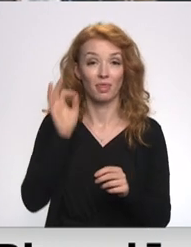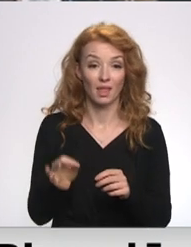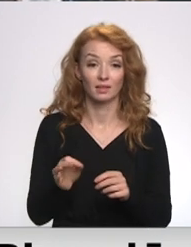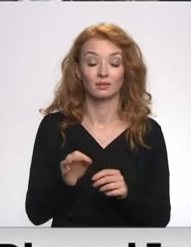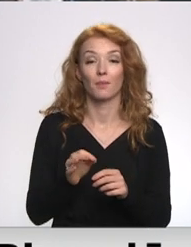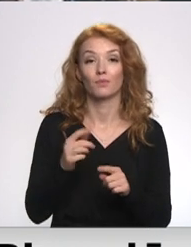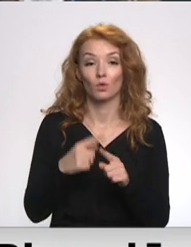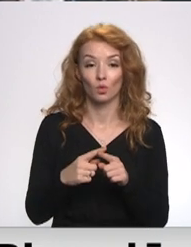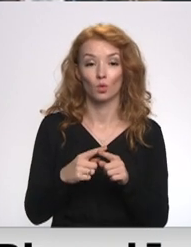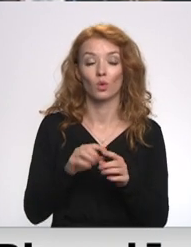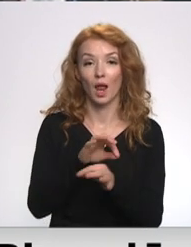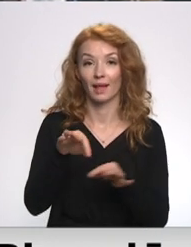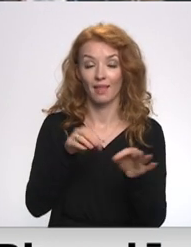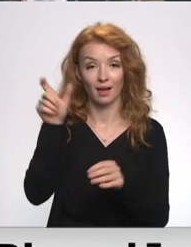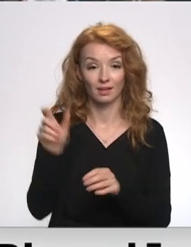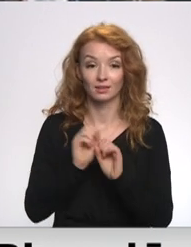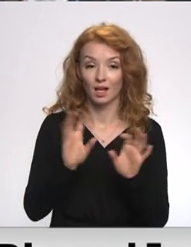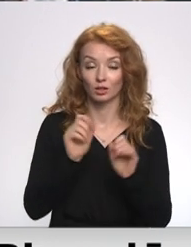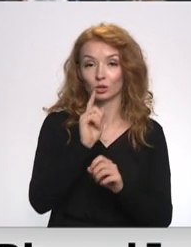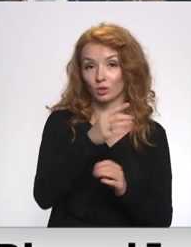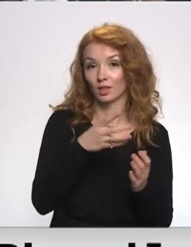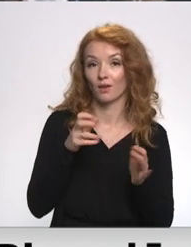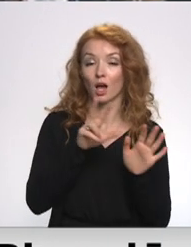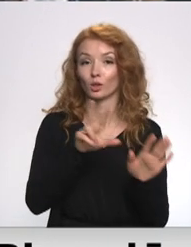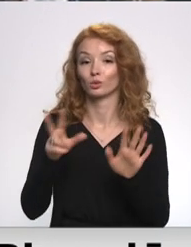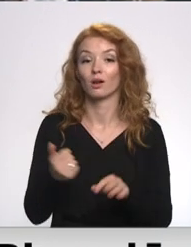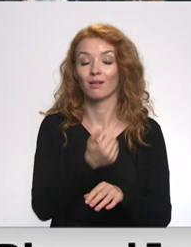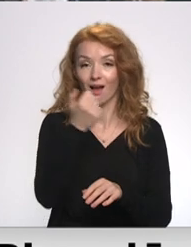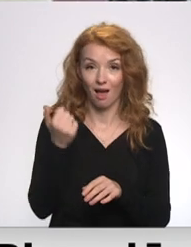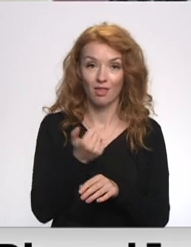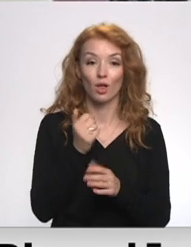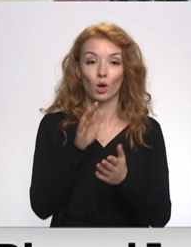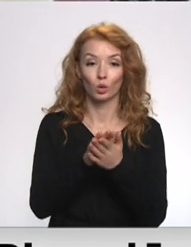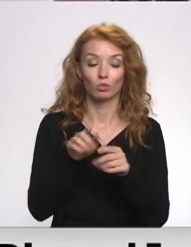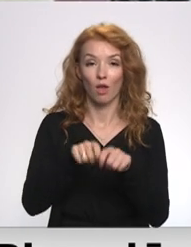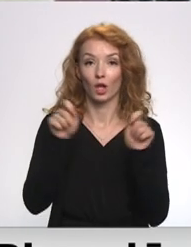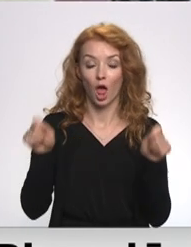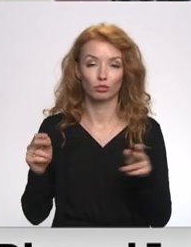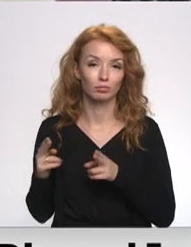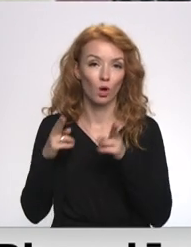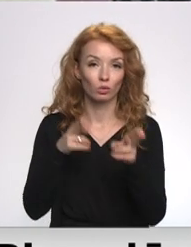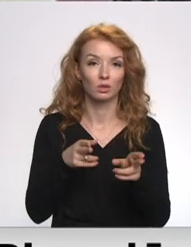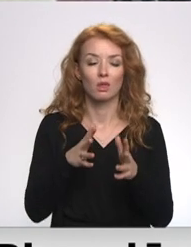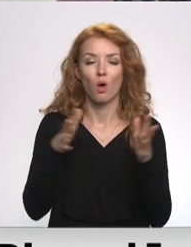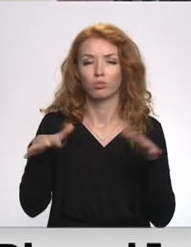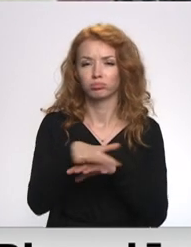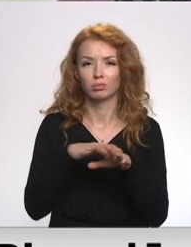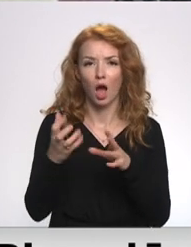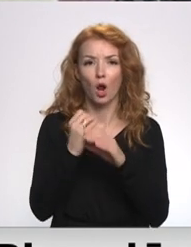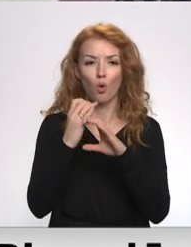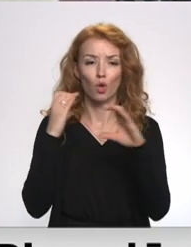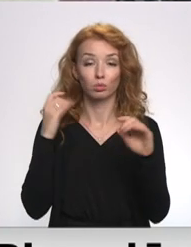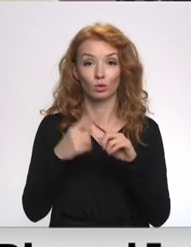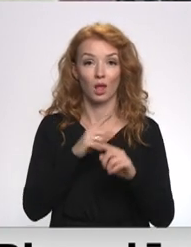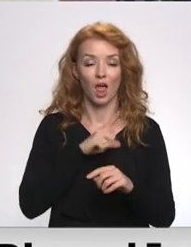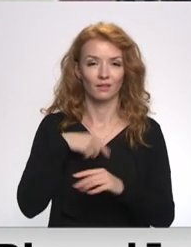RTV stāsta arhitekta Ingūna Rībana, 1988. Gadā uz pieminekļa atklāšanu braukšas tautas masas ar autobusiem un